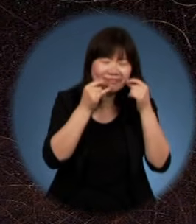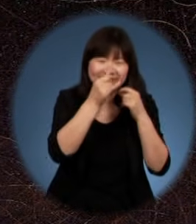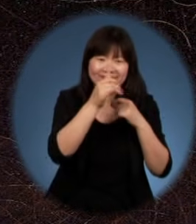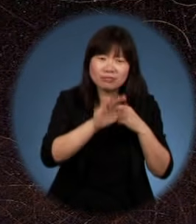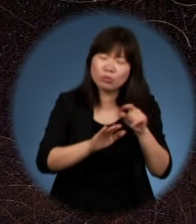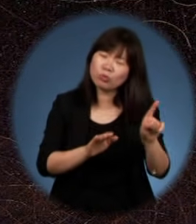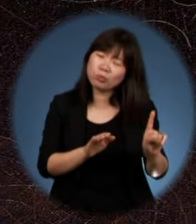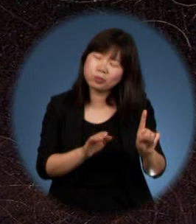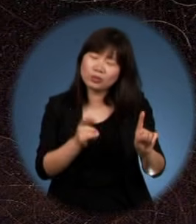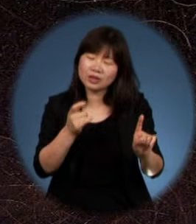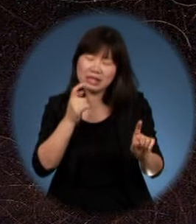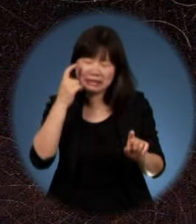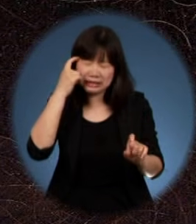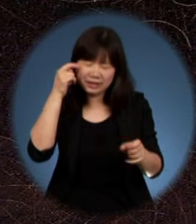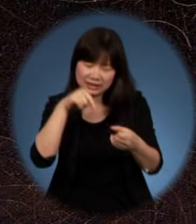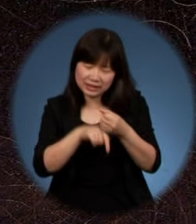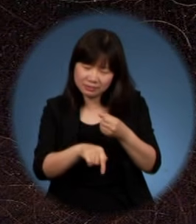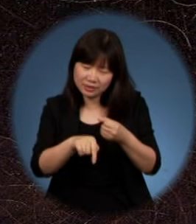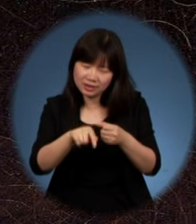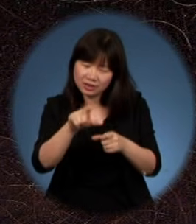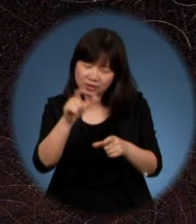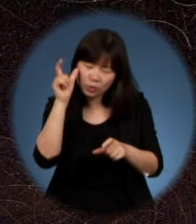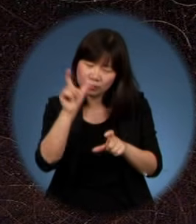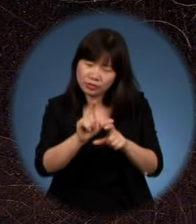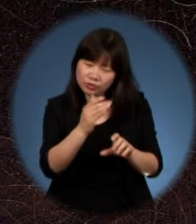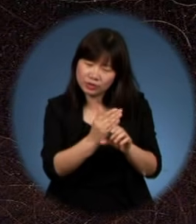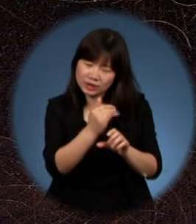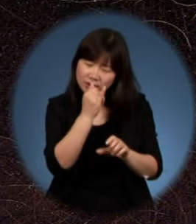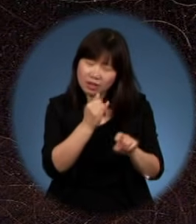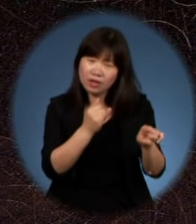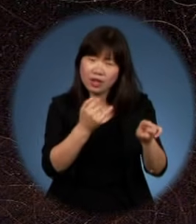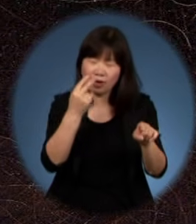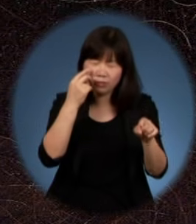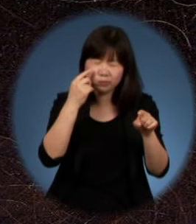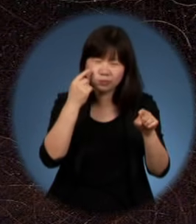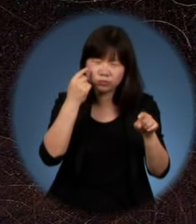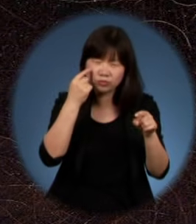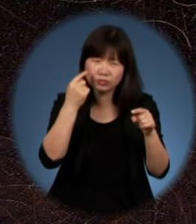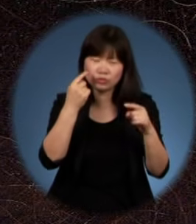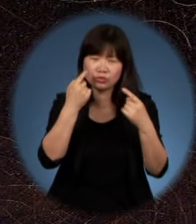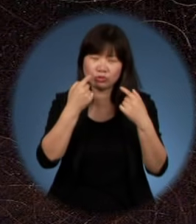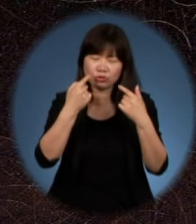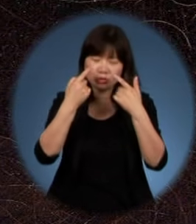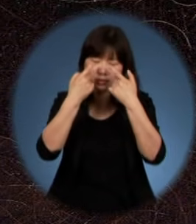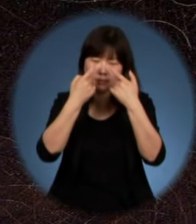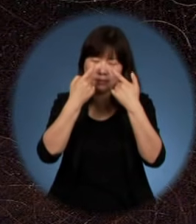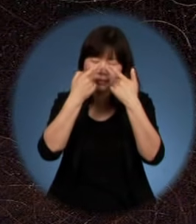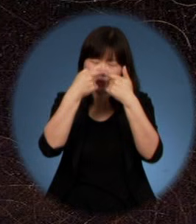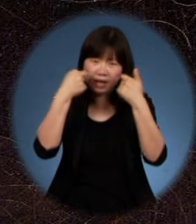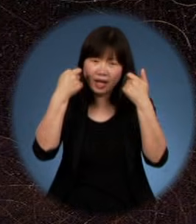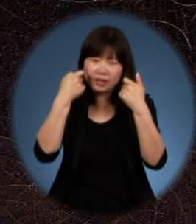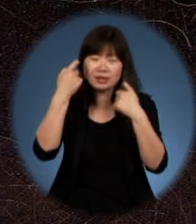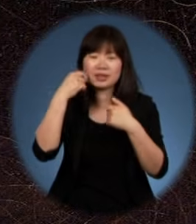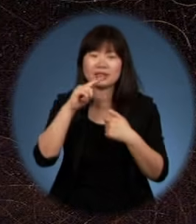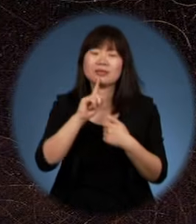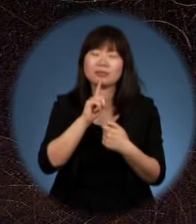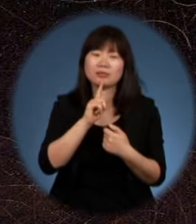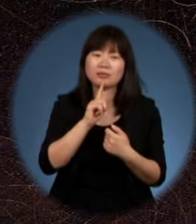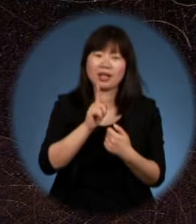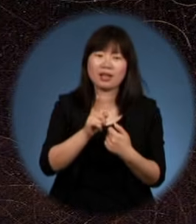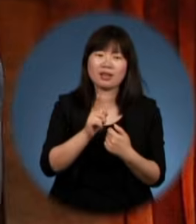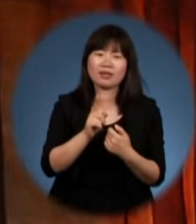무엇인가를 골똘히 생각하는 것 같습니다 놀이 푸 파 이제 써요 그죠 무슨